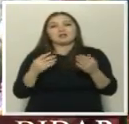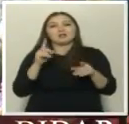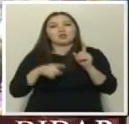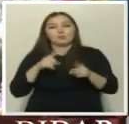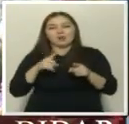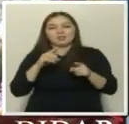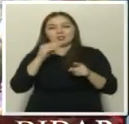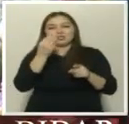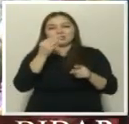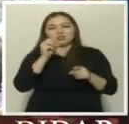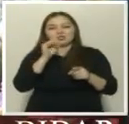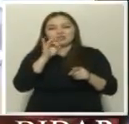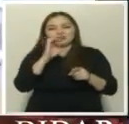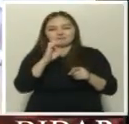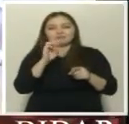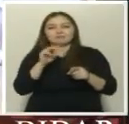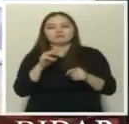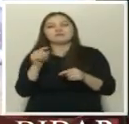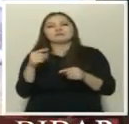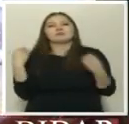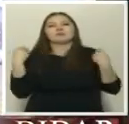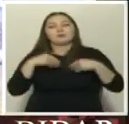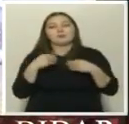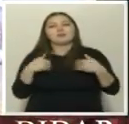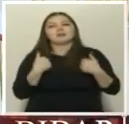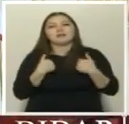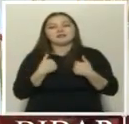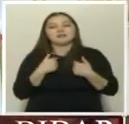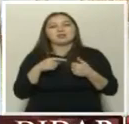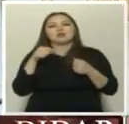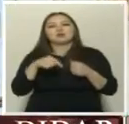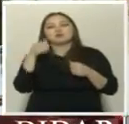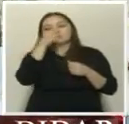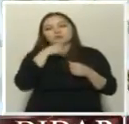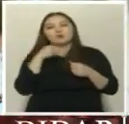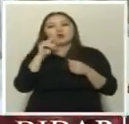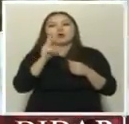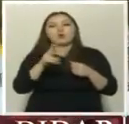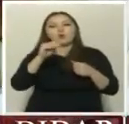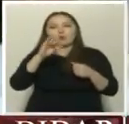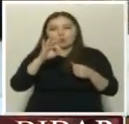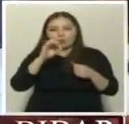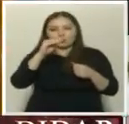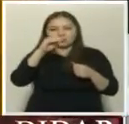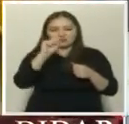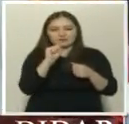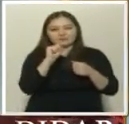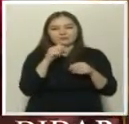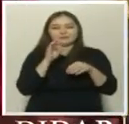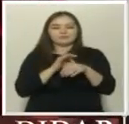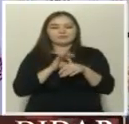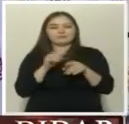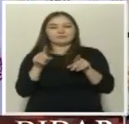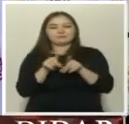близкой к классике В этом сезоне дизайнеры рекомендуют также носить одежду из кожи одежда с бахромой также не выходит из